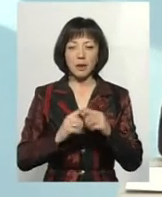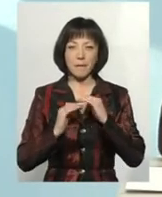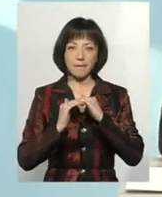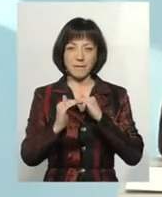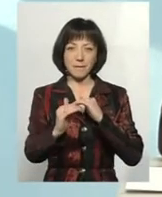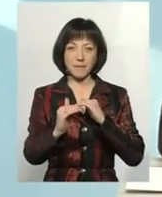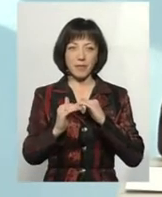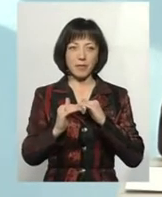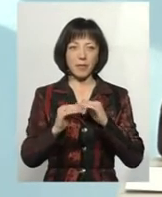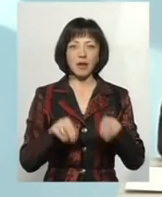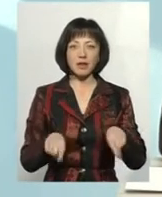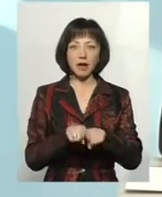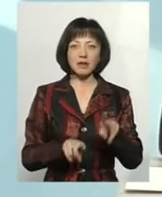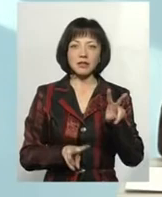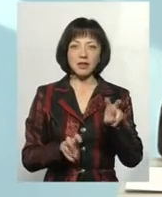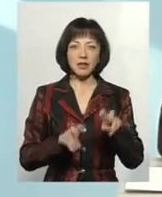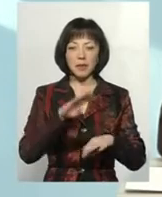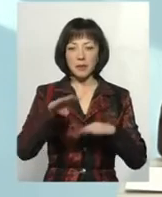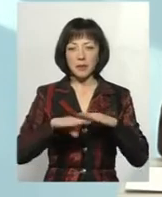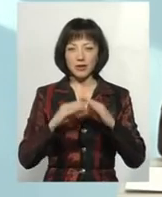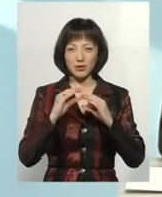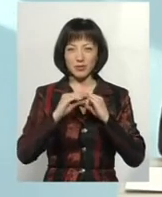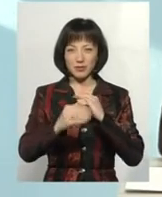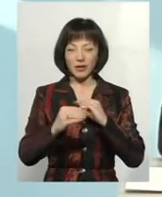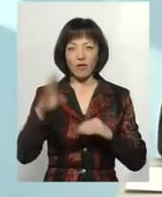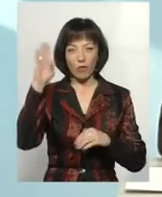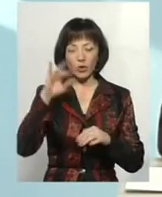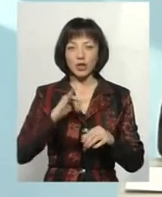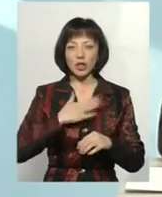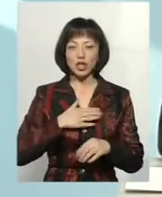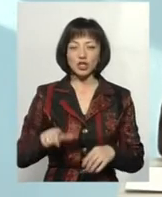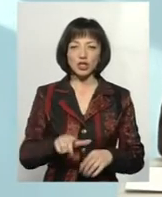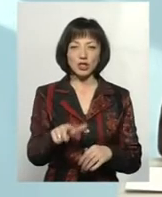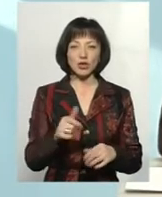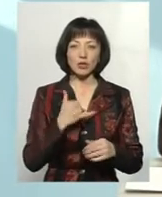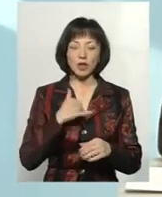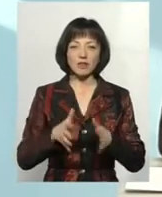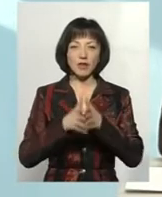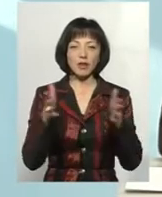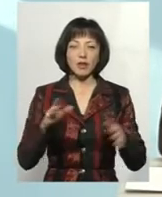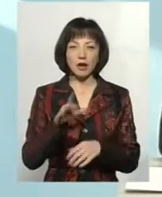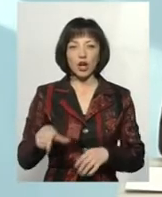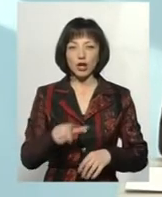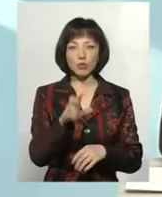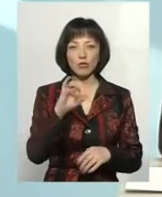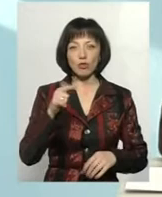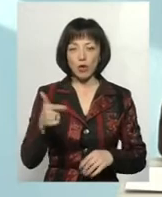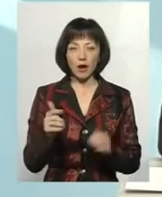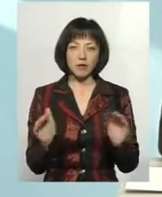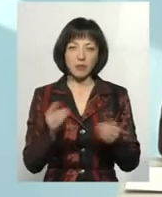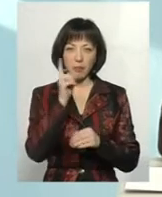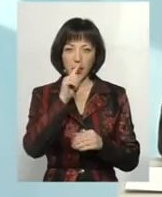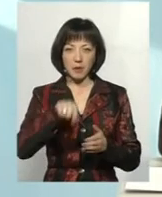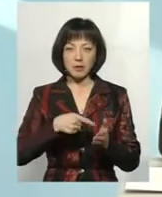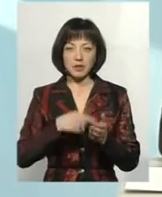тобто так звані підшкурні води. І річки наші, от у нас велика річка Південний Буг, дві малих річки в місті Хмельницькому